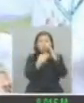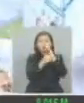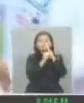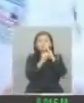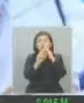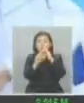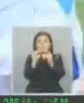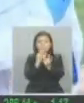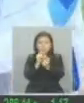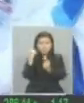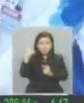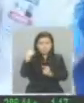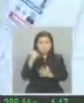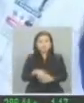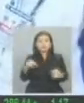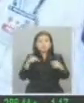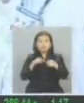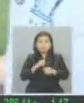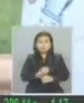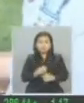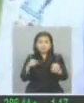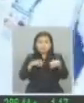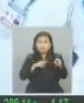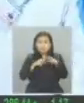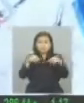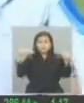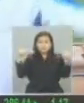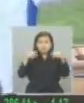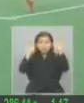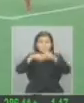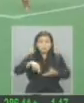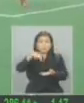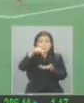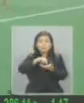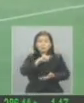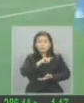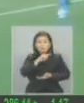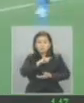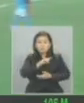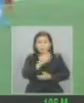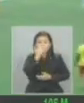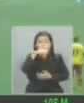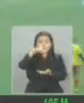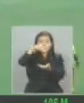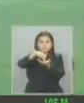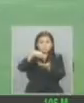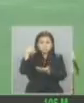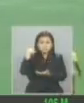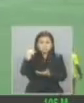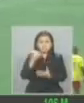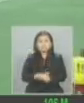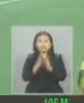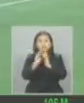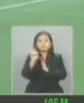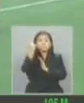ถิ่น SCG สมุทรสงครามสร้างเซอร์ไพรส์ด้วยการเปิดตัวคริสเตียนนาเดย์อดีตศูนย์หน้าร่างยักษ์ของเชฟฟิลด์ยูไนเต็ดที่มาทดส